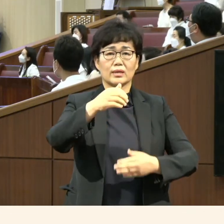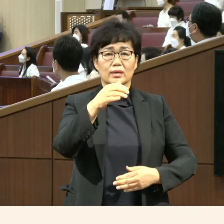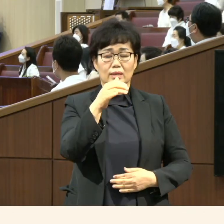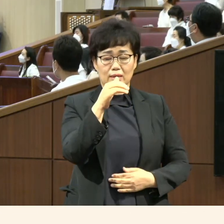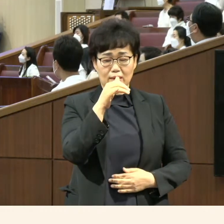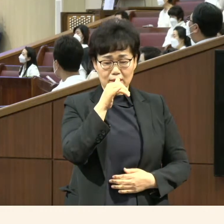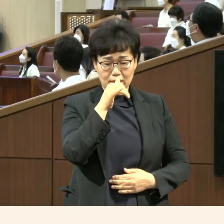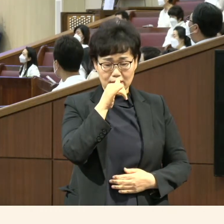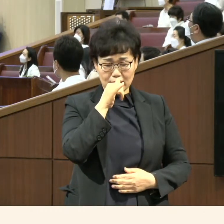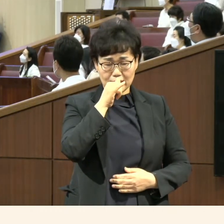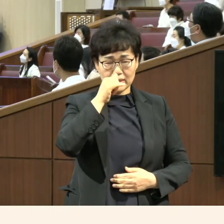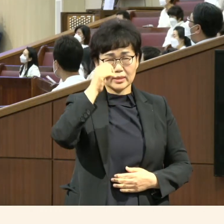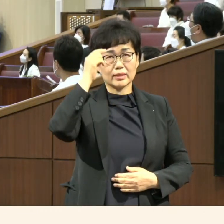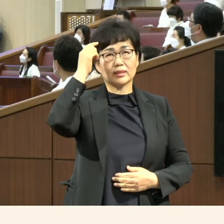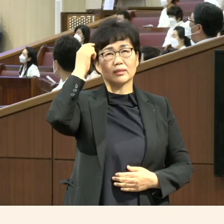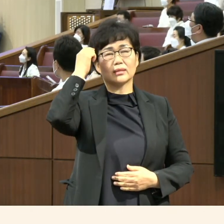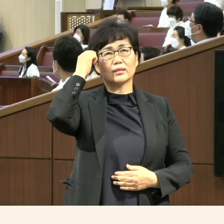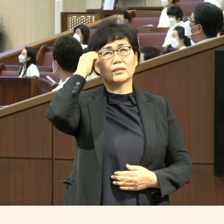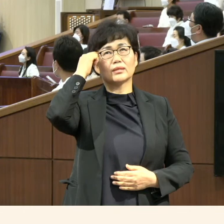죄가